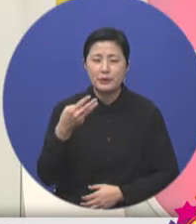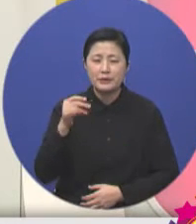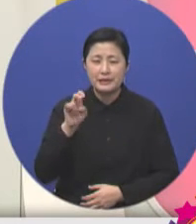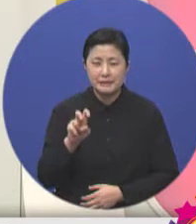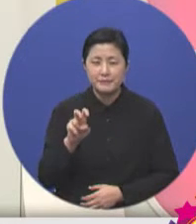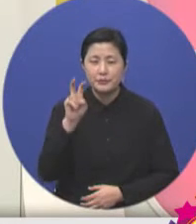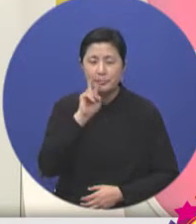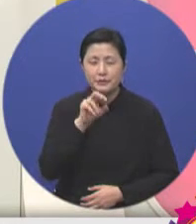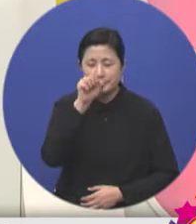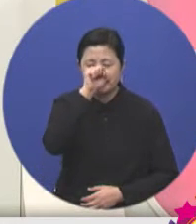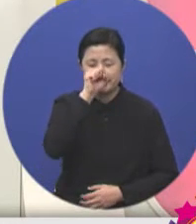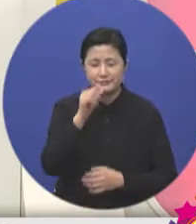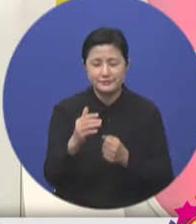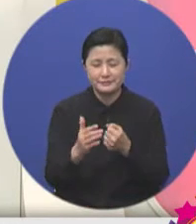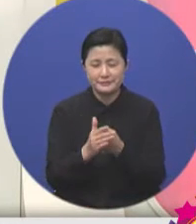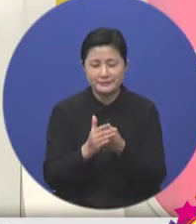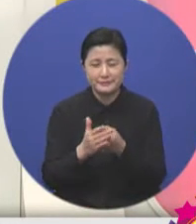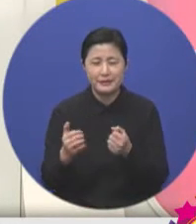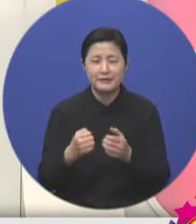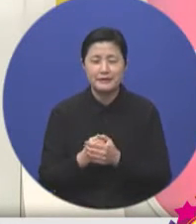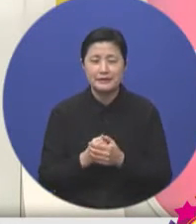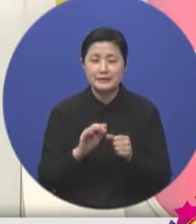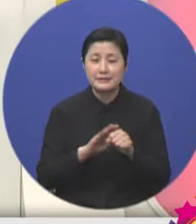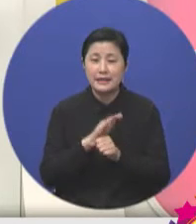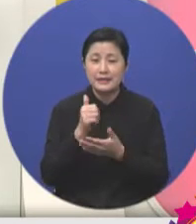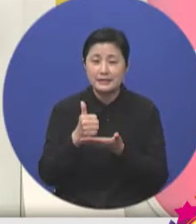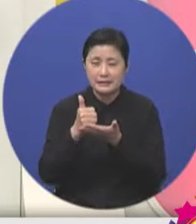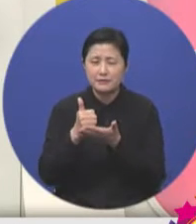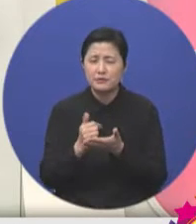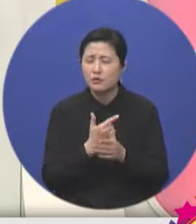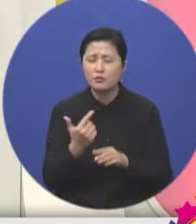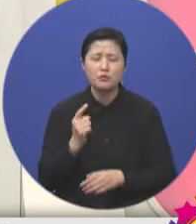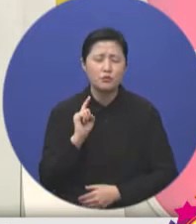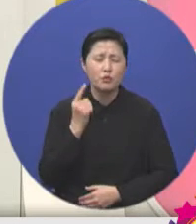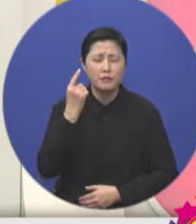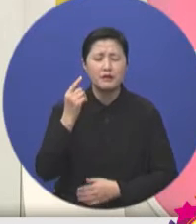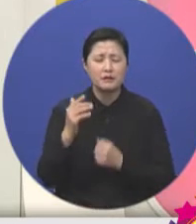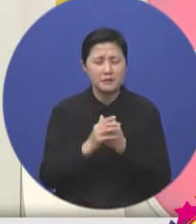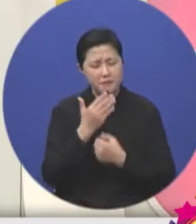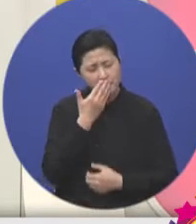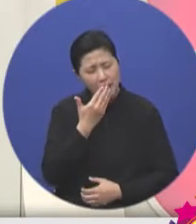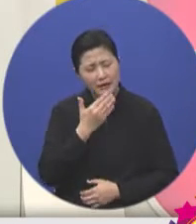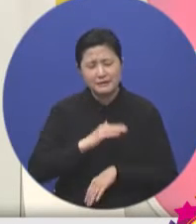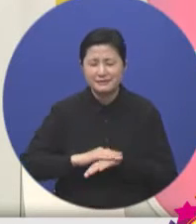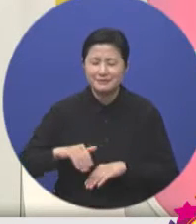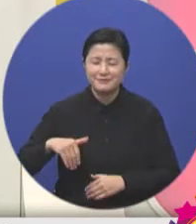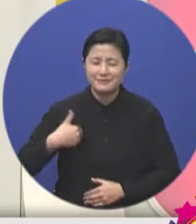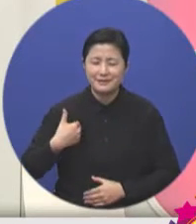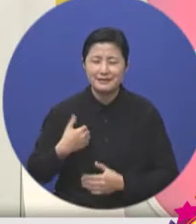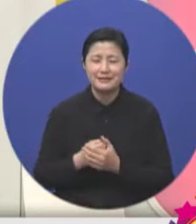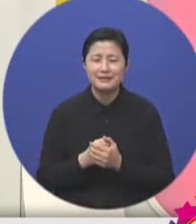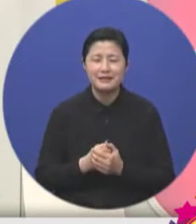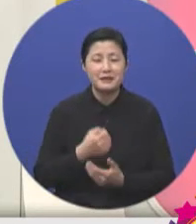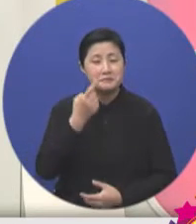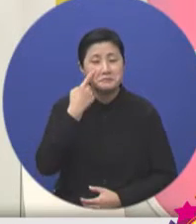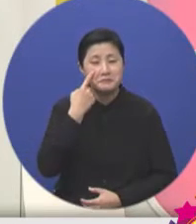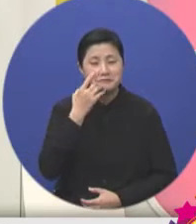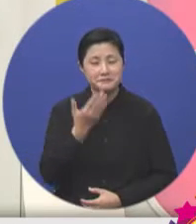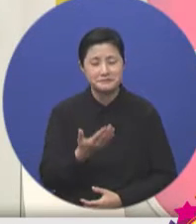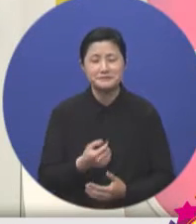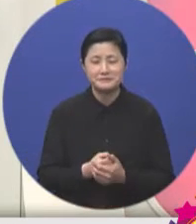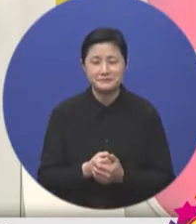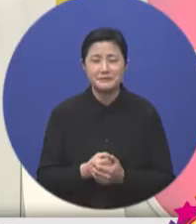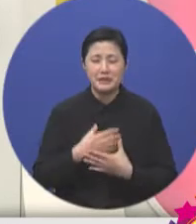노래를 좋아해가지고. 네. 이거 사랑님을 했는데 너무 고음이라 가지고 소화가 될지 안 될지 몰라가지고 한번 네. 불러보겠습니다.